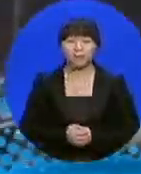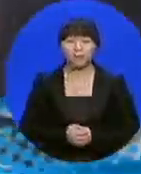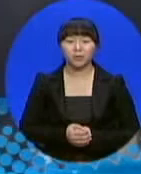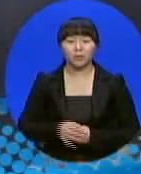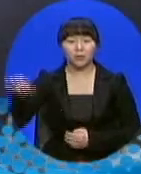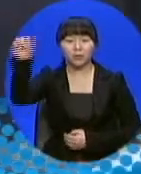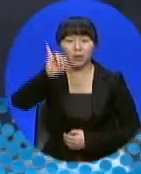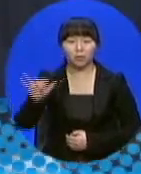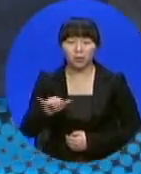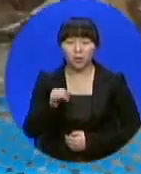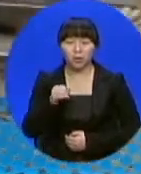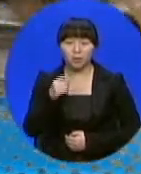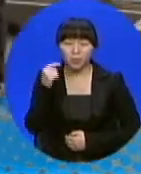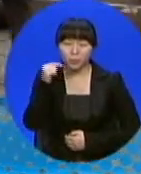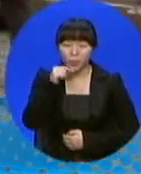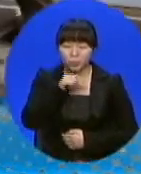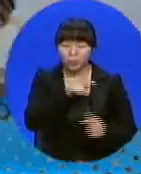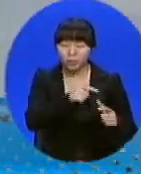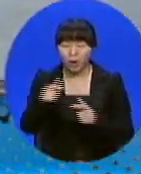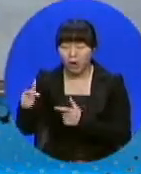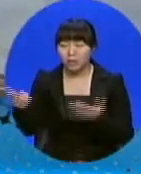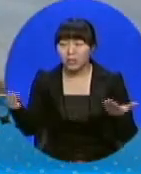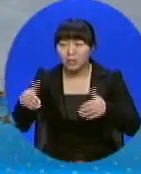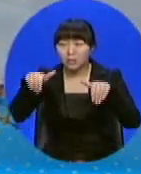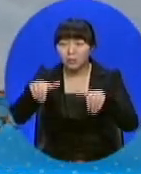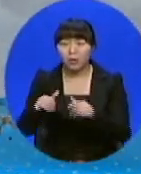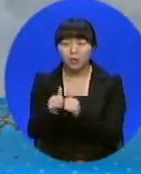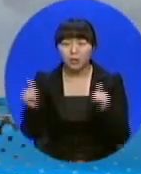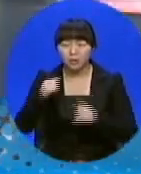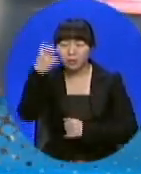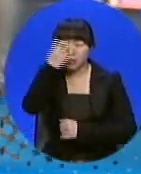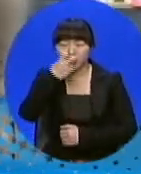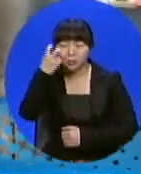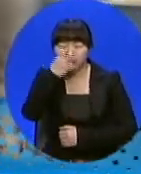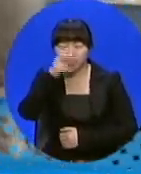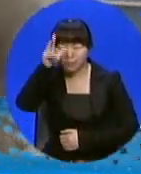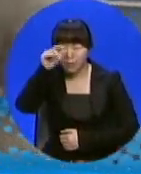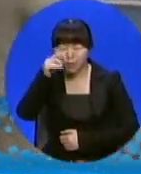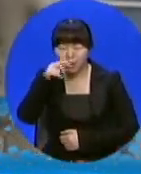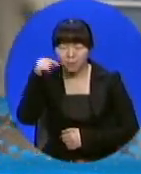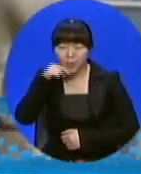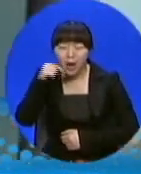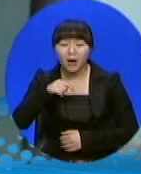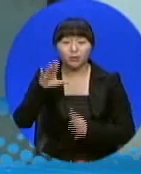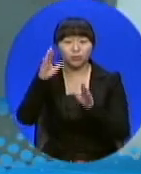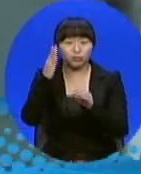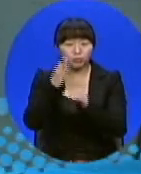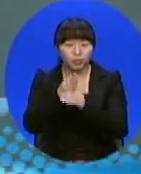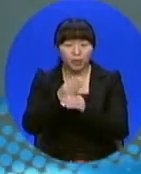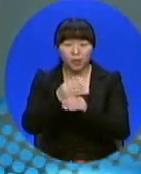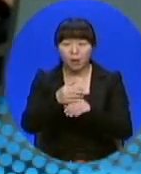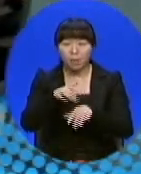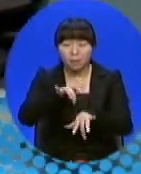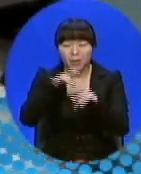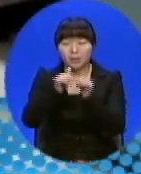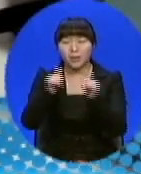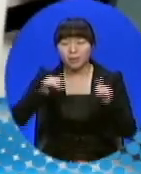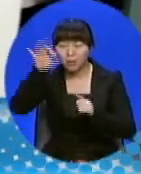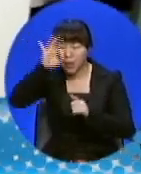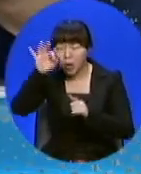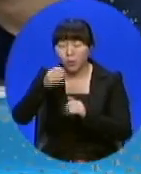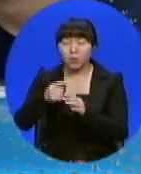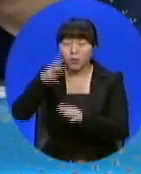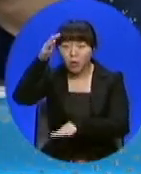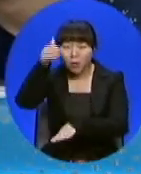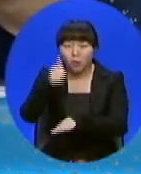전국의 염정과 양식장에서 일하는 장애인 근로자에 대한 경찰 조사가 강화된 가운데 실종자 발견을 위한 민관합동 일제 수색